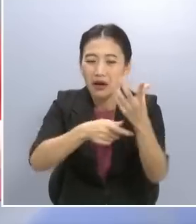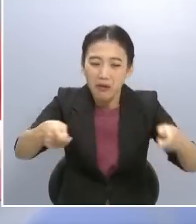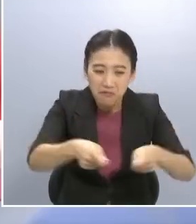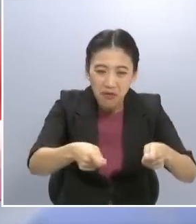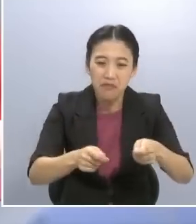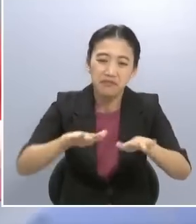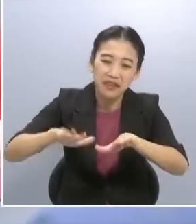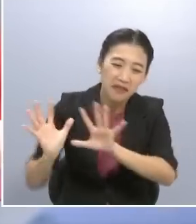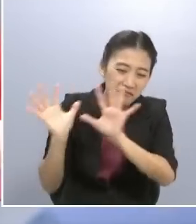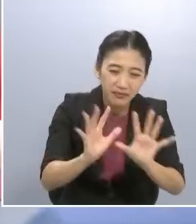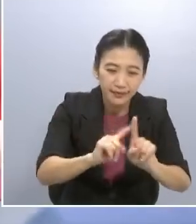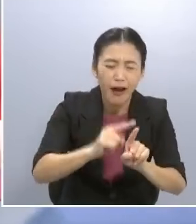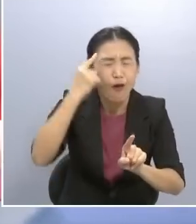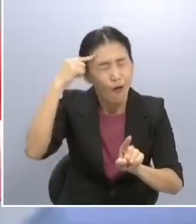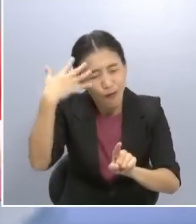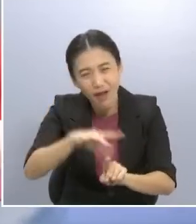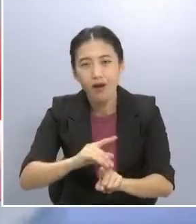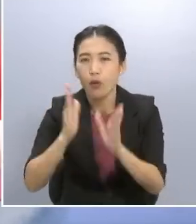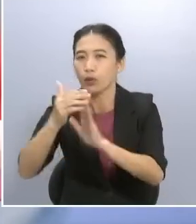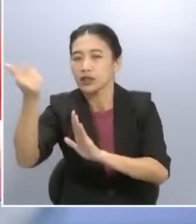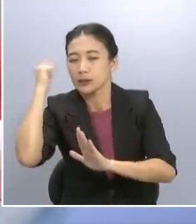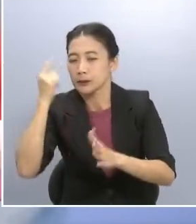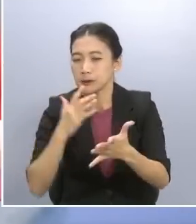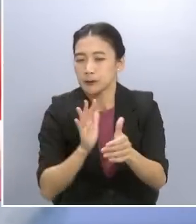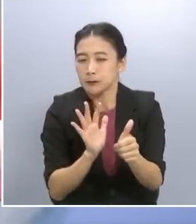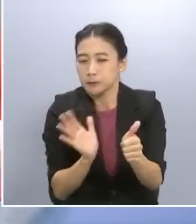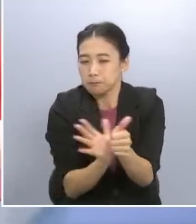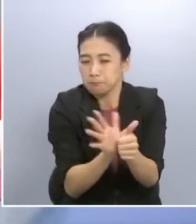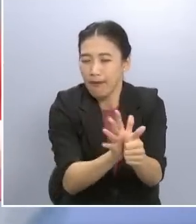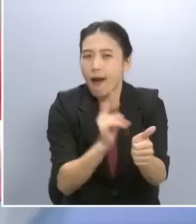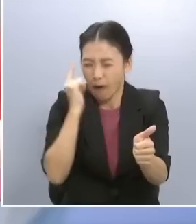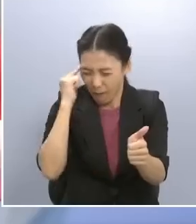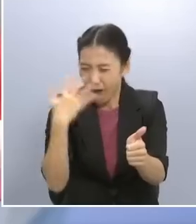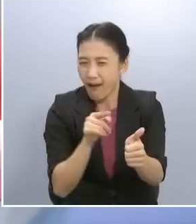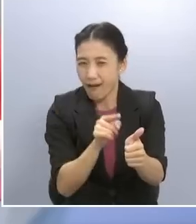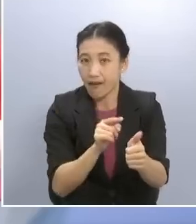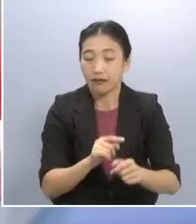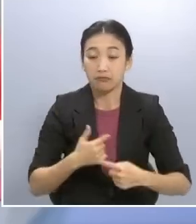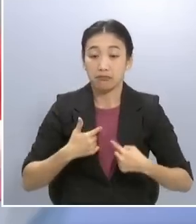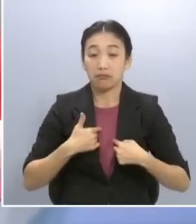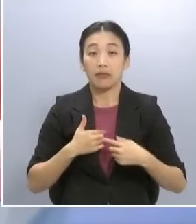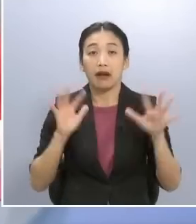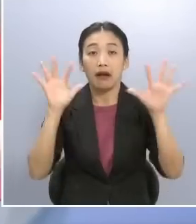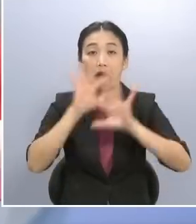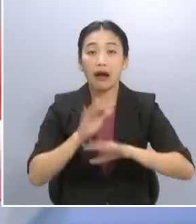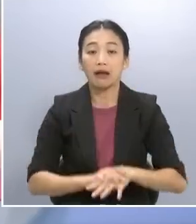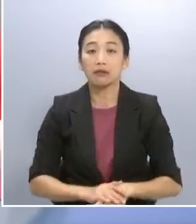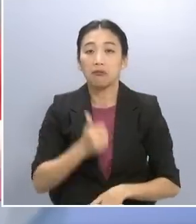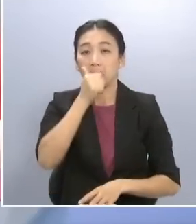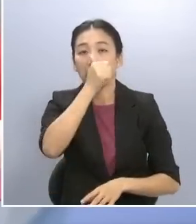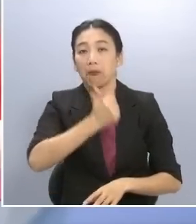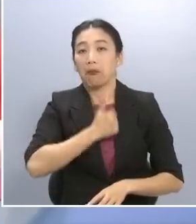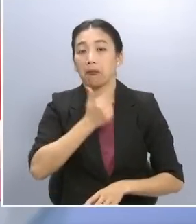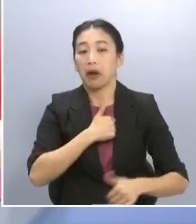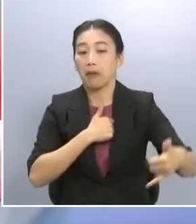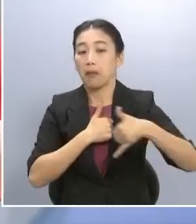แล้วเราจะไปชกกับคนเขาทำไมเราก็คนผ่านมาเราก็อย่าไปชกเราก็หนี